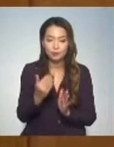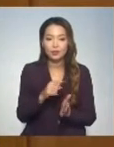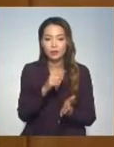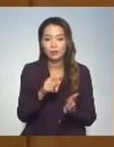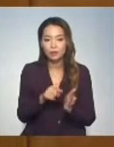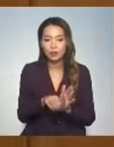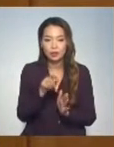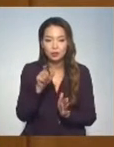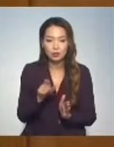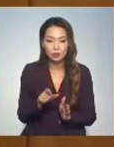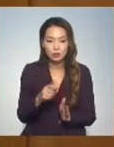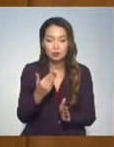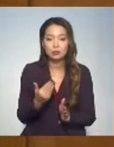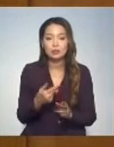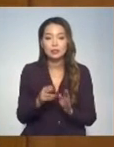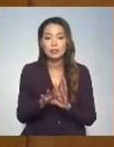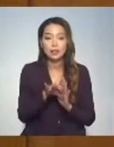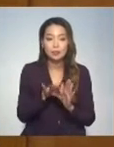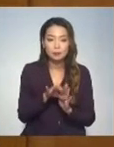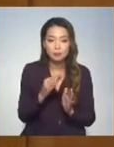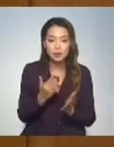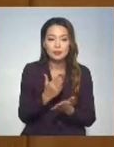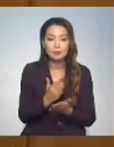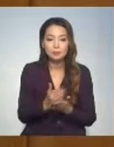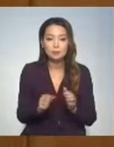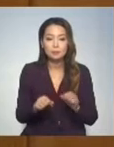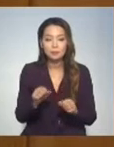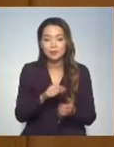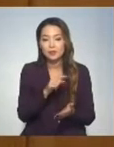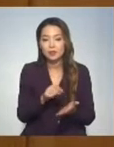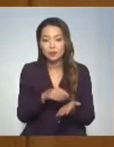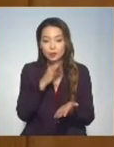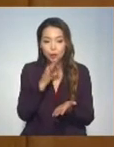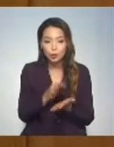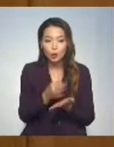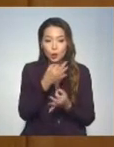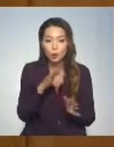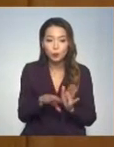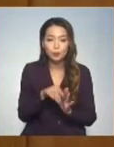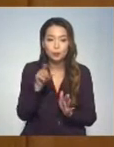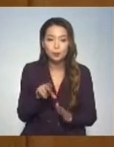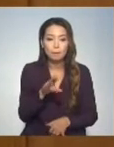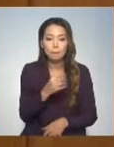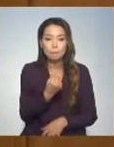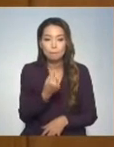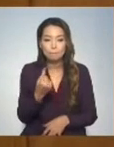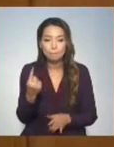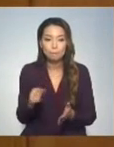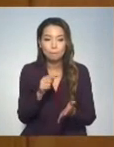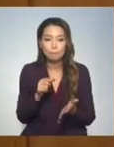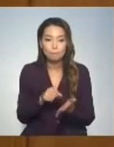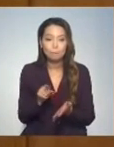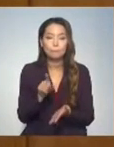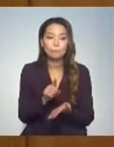и от избирателей. Каждый избиратель имеет возможность задать вопрос любому кандидату. По одному вопросу рандомно